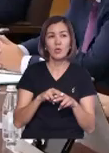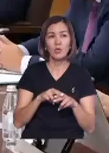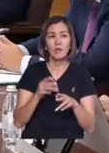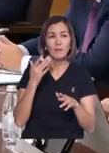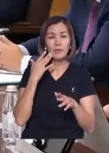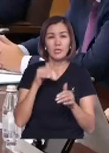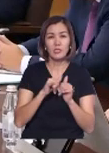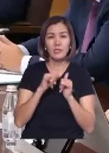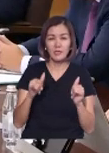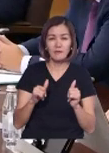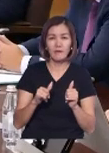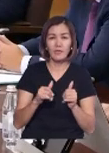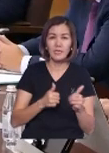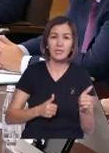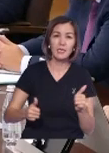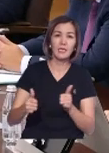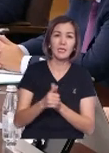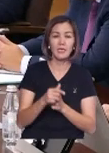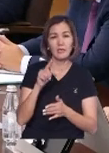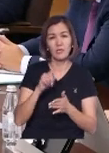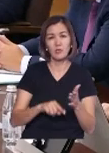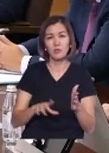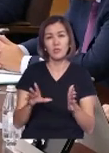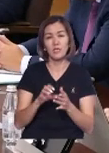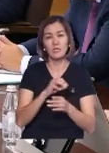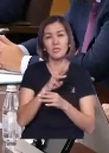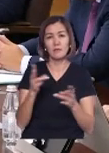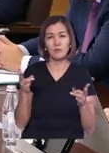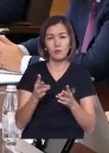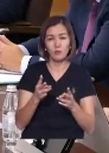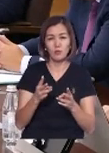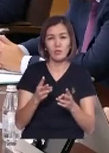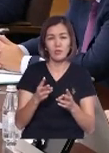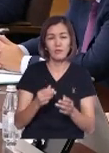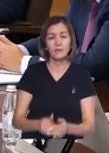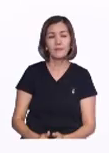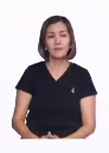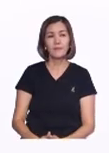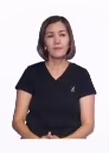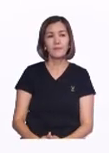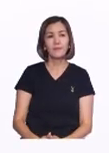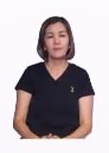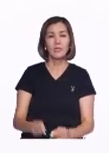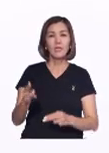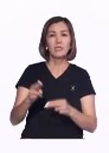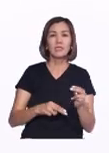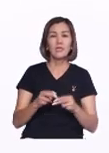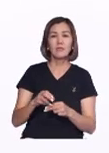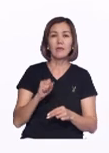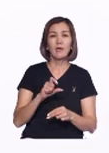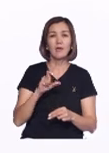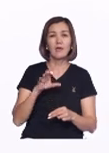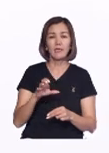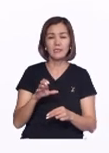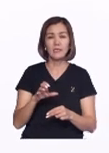стороне от источников стабильного и надежного электроснабжения, альтернативы которых у нас нет. Строительство АЭС решит не